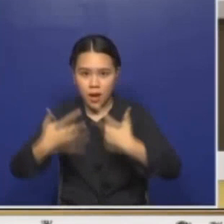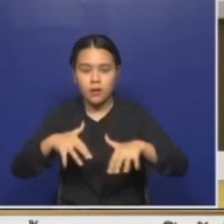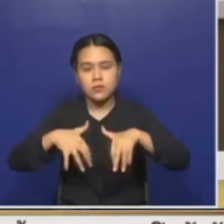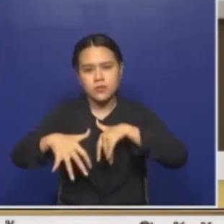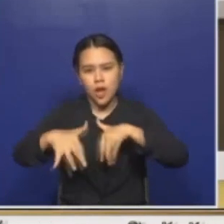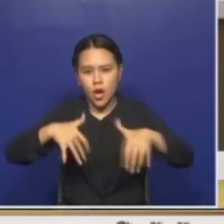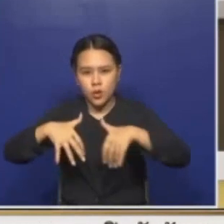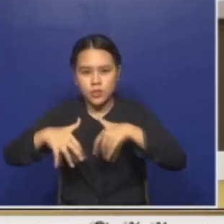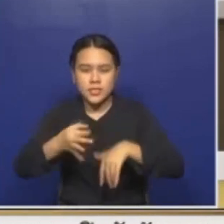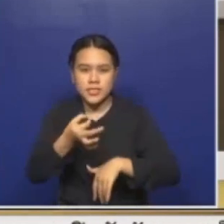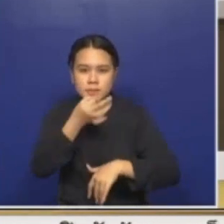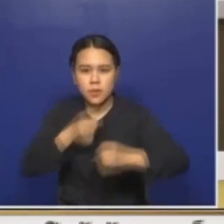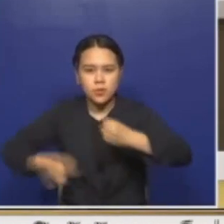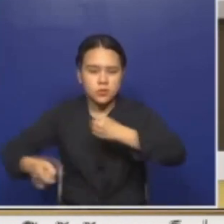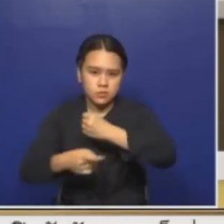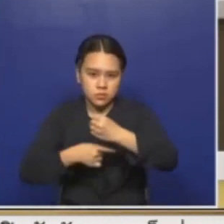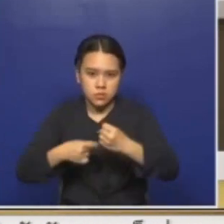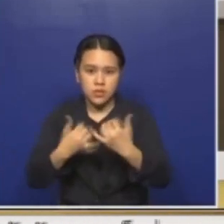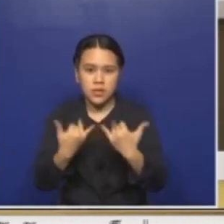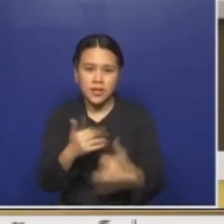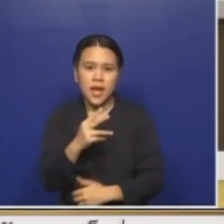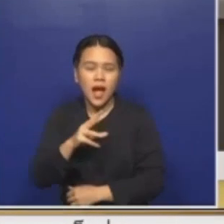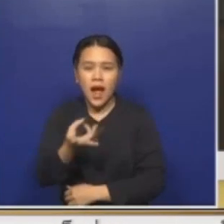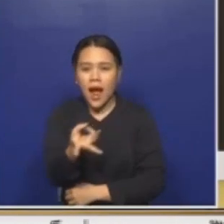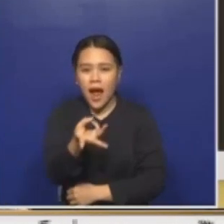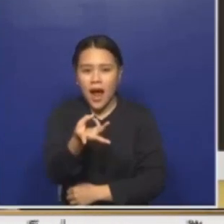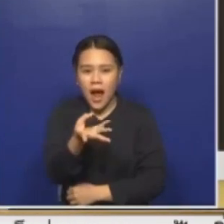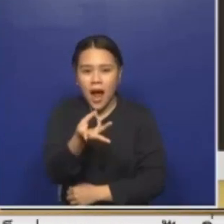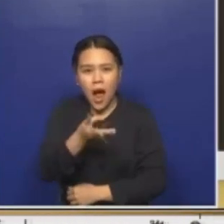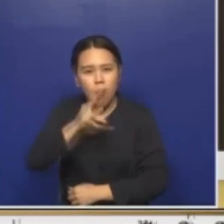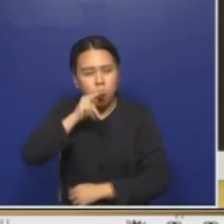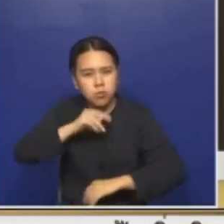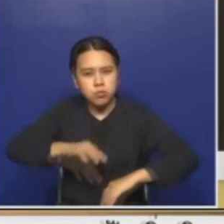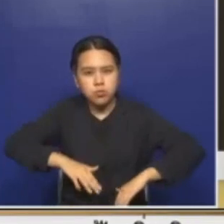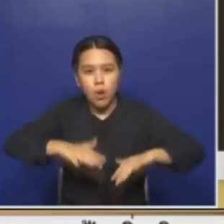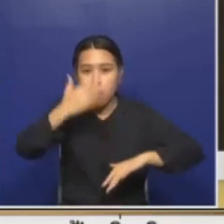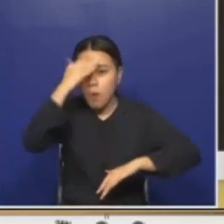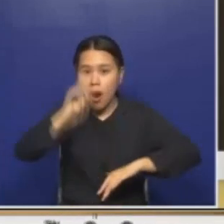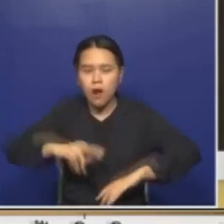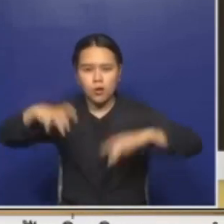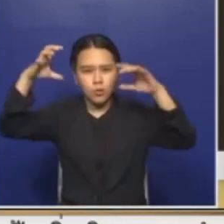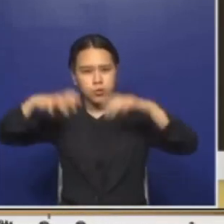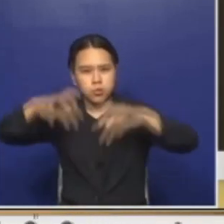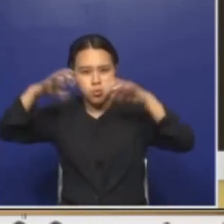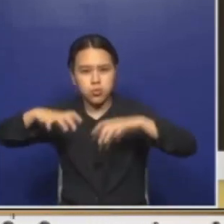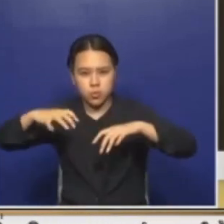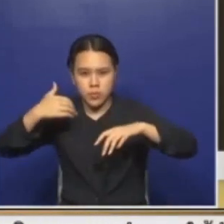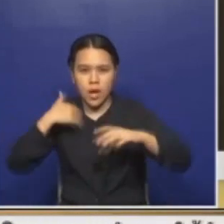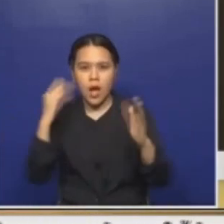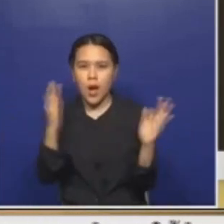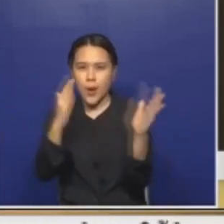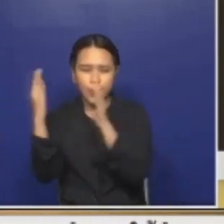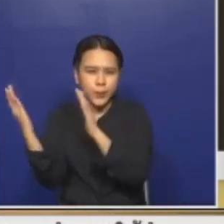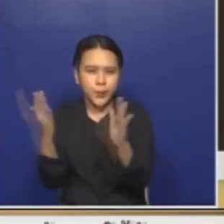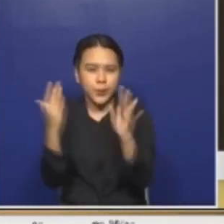าวนาเนี่ย เกี่ยวข้าวเปียกขึ้นมาเพราะว่าพื้นที่ส่วนใหญ่ก็จะโดนฝนมาในช่วงปลายของพายุก็จะเอา